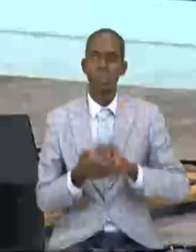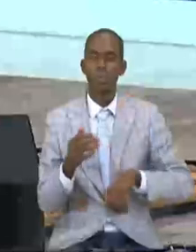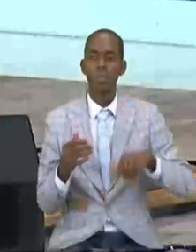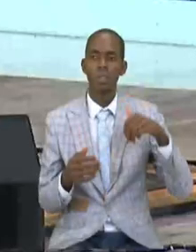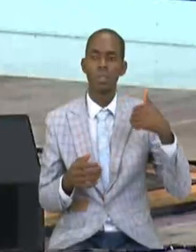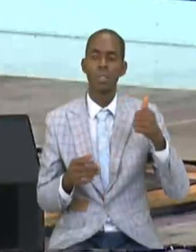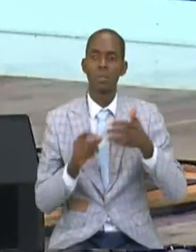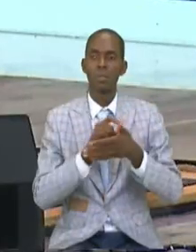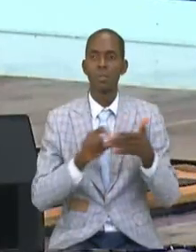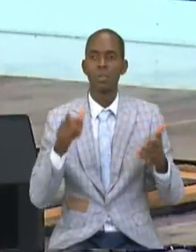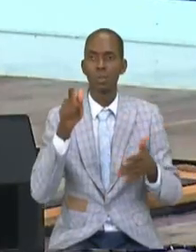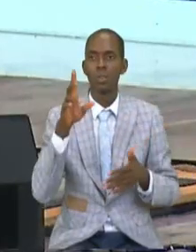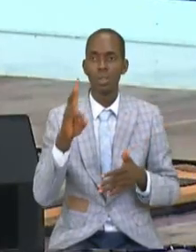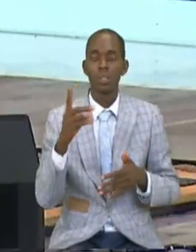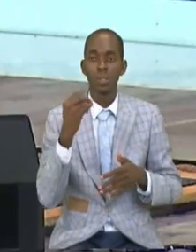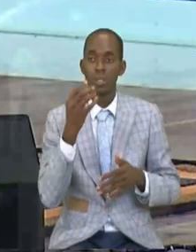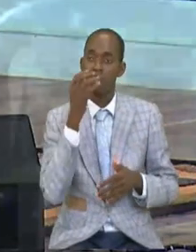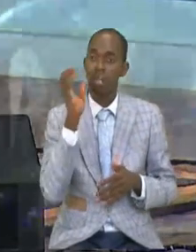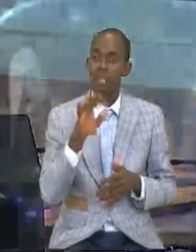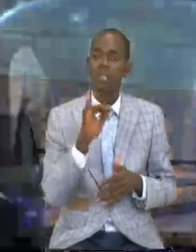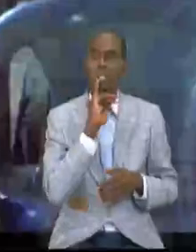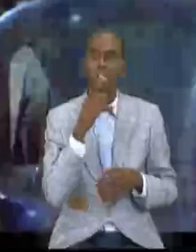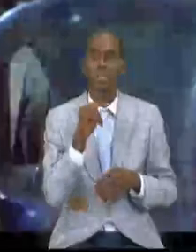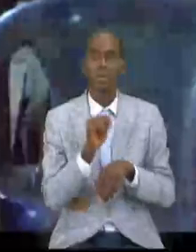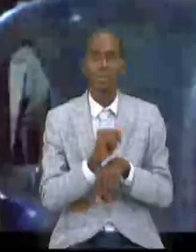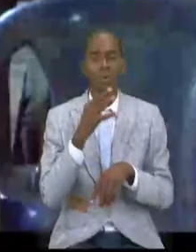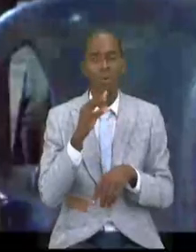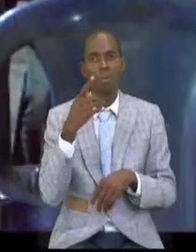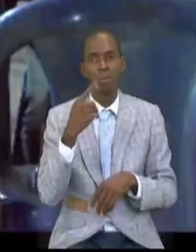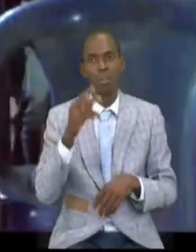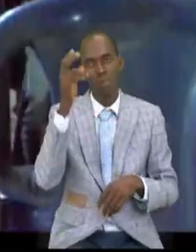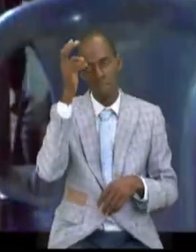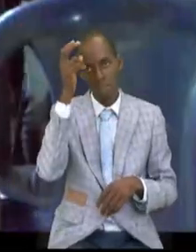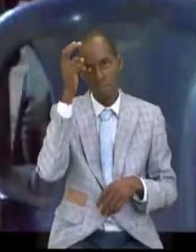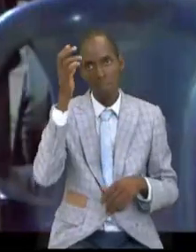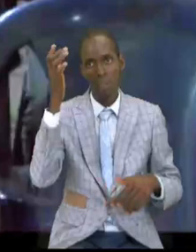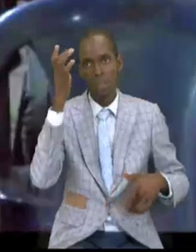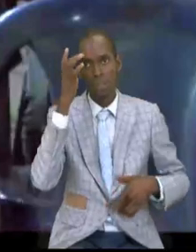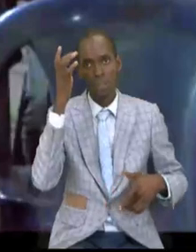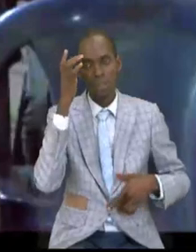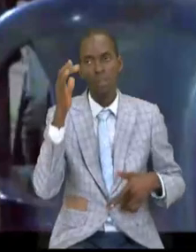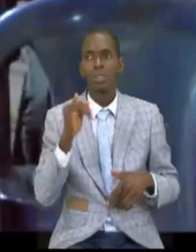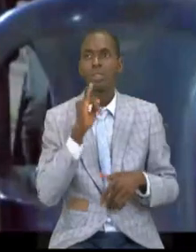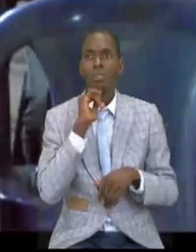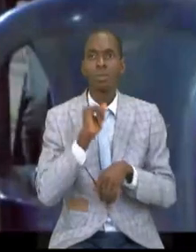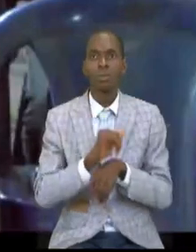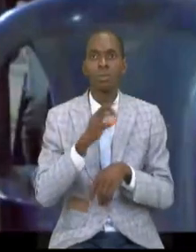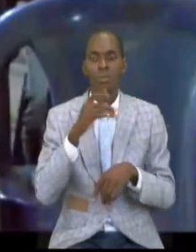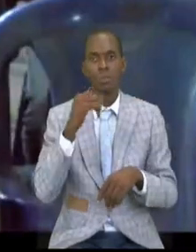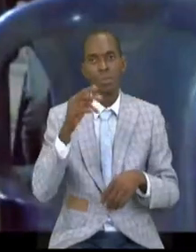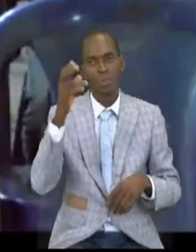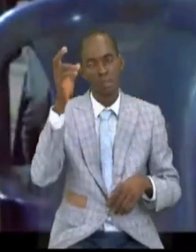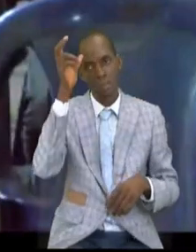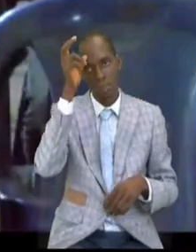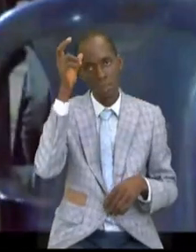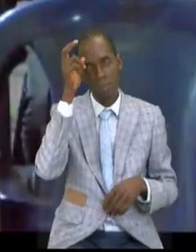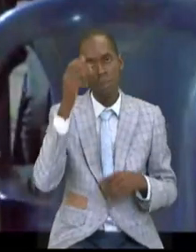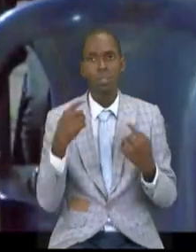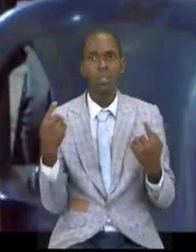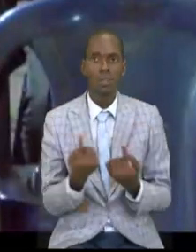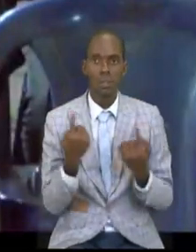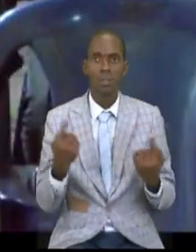verset 27. La malédiction est l'œuvre du diable. La maladie est l'œuvre du diable.